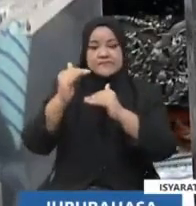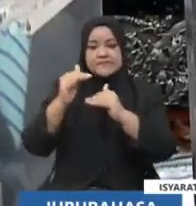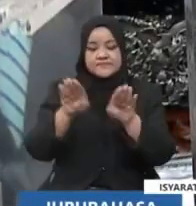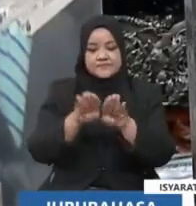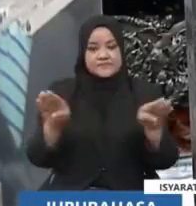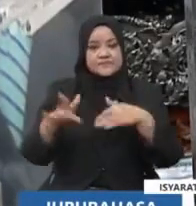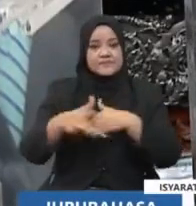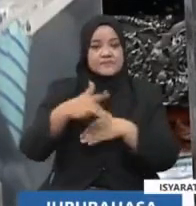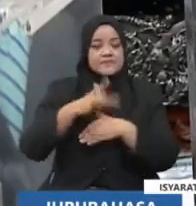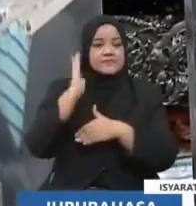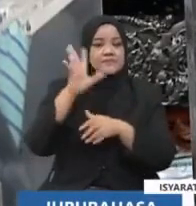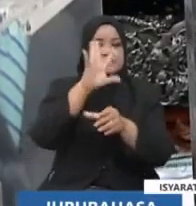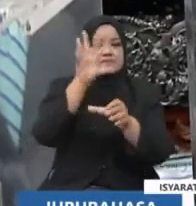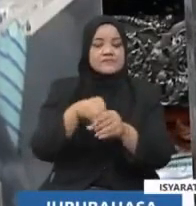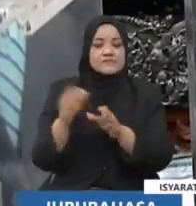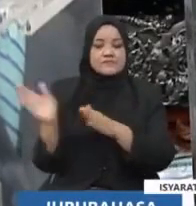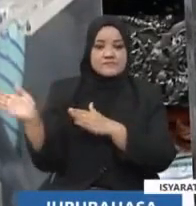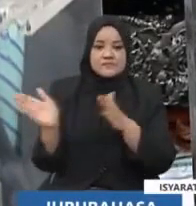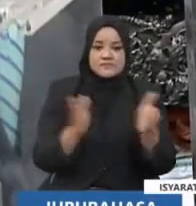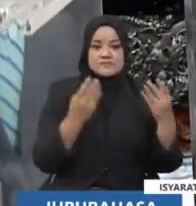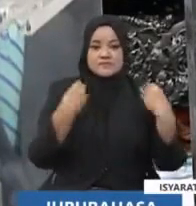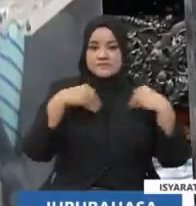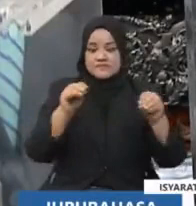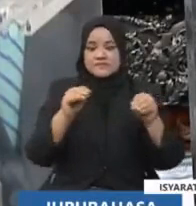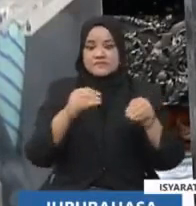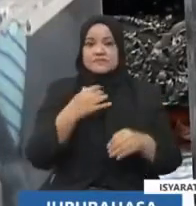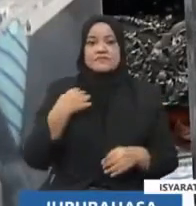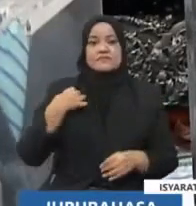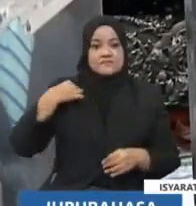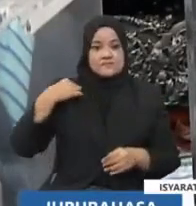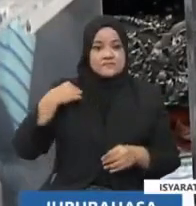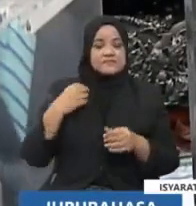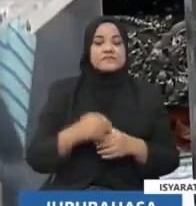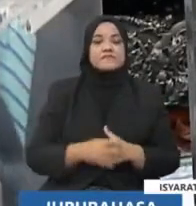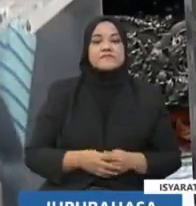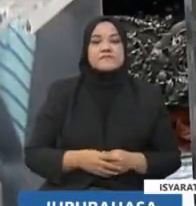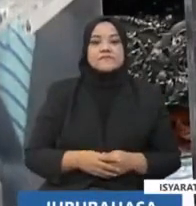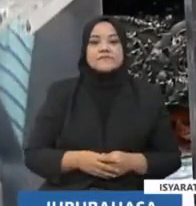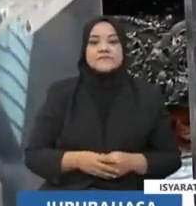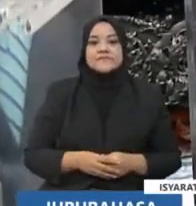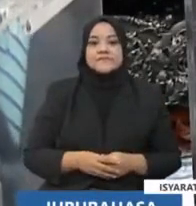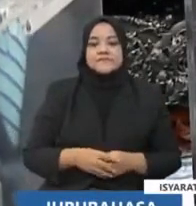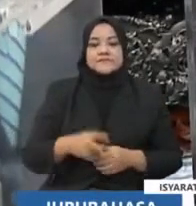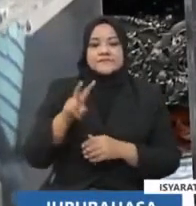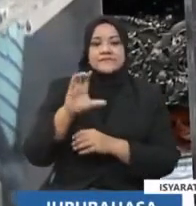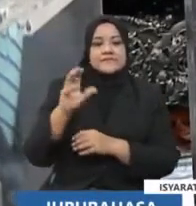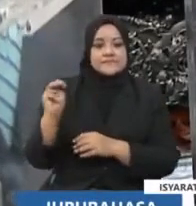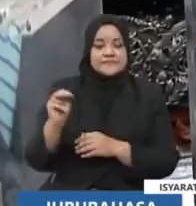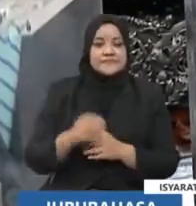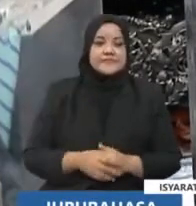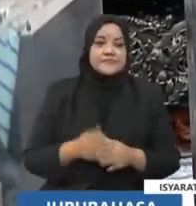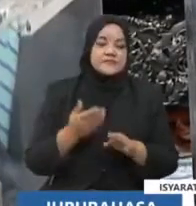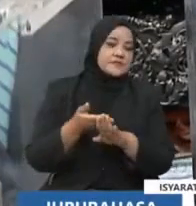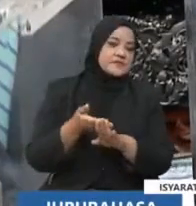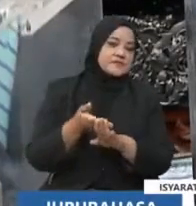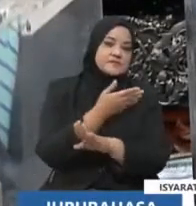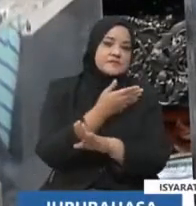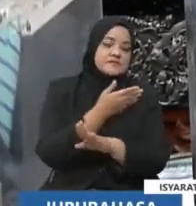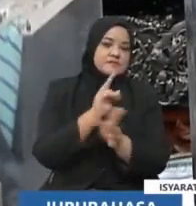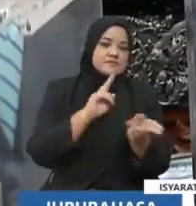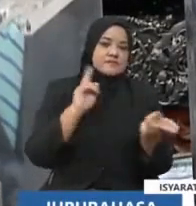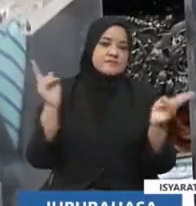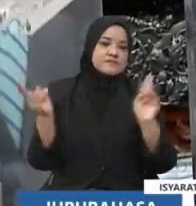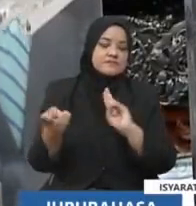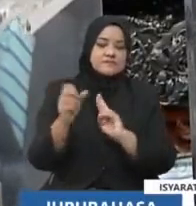gimana fase awal akan menyebabkan pelaksanaan pasaran karbon secara sukarela atau belum trikarbon rakyat efisien sebelum